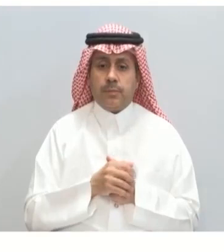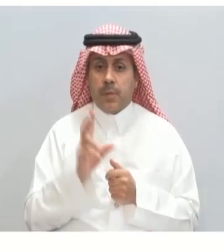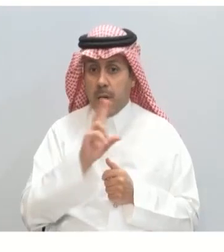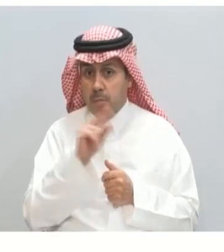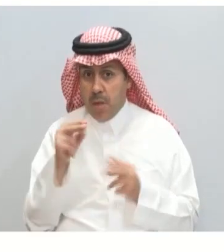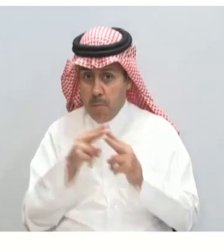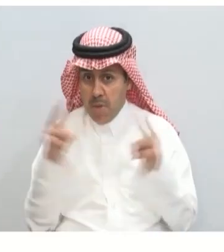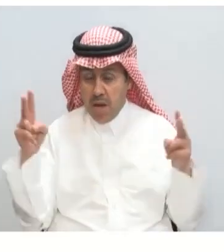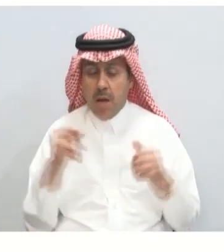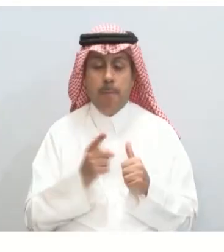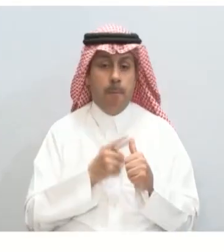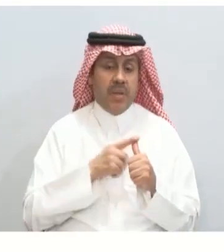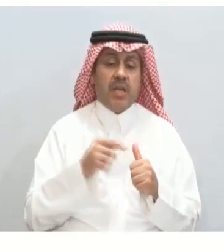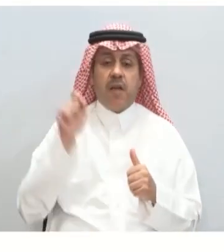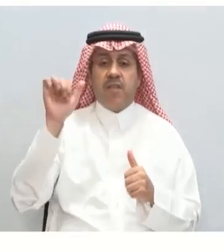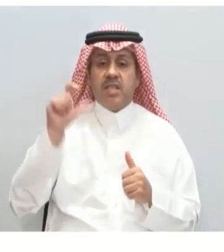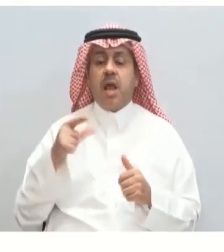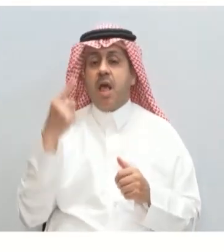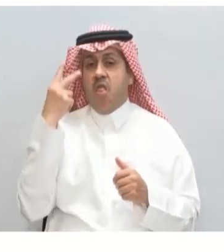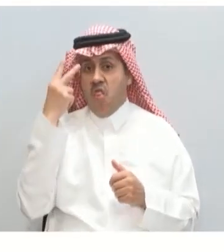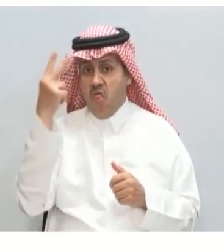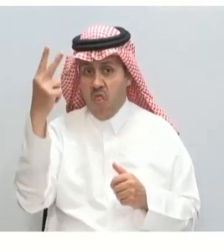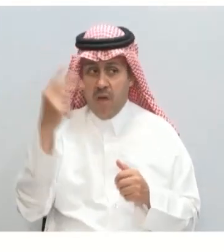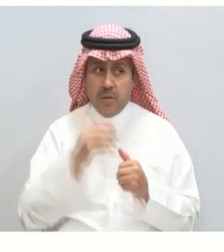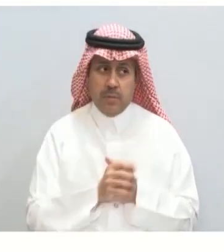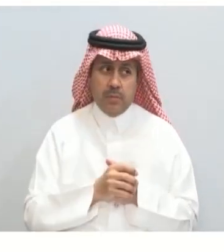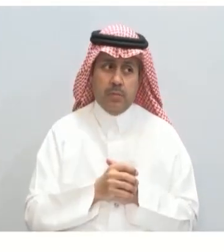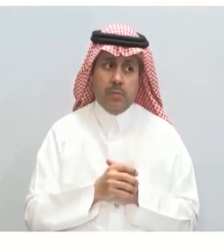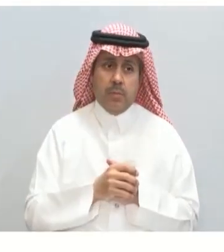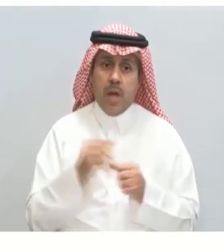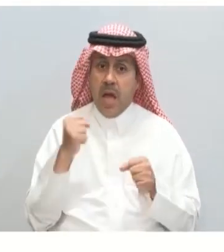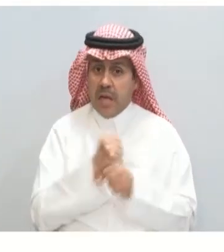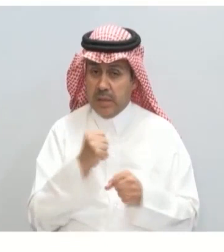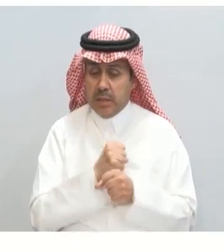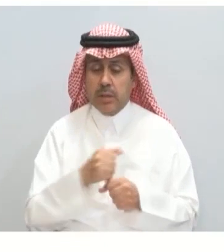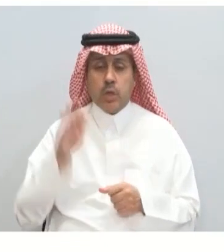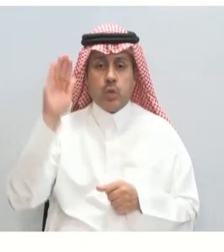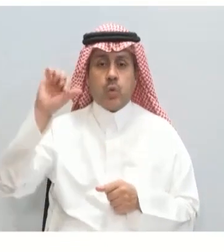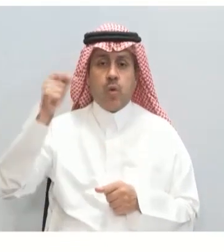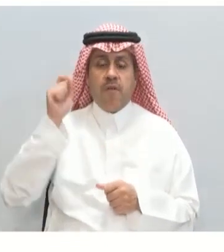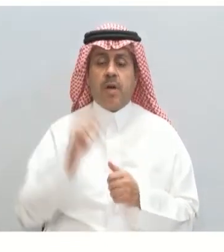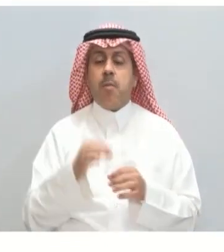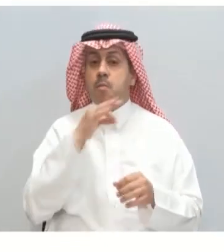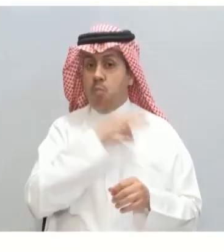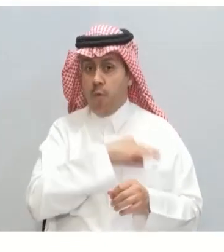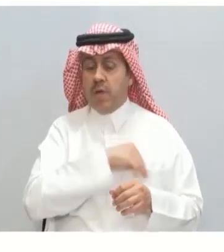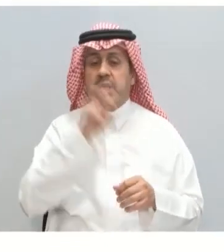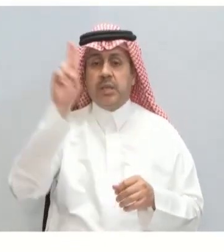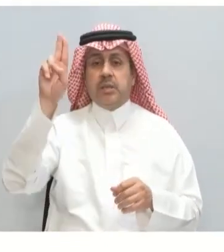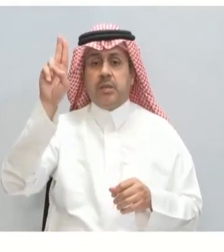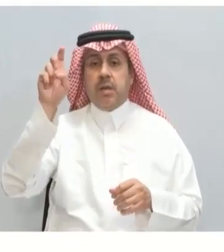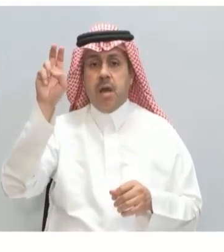ذكرنا في بدايه الفصل الثاني ان اداد سولفر مفيده ايضا في اعداد التقارير اذا سنتعلم ب الله في الدرس